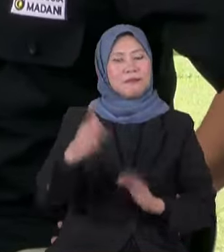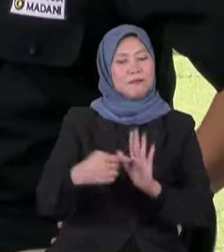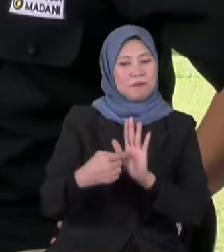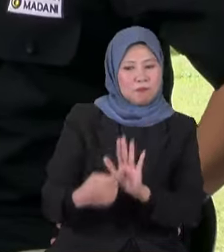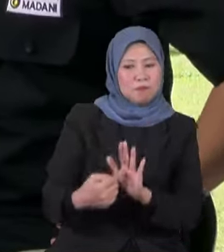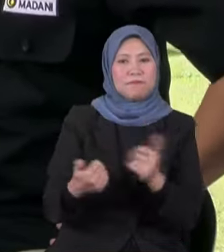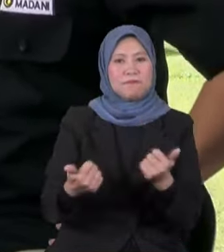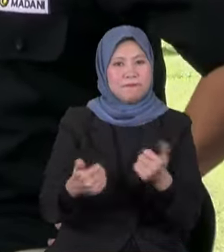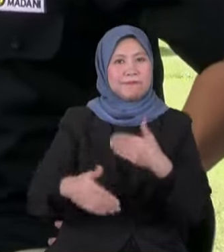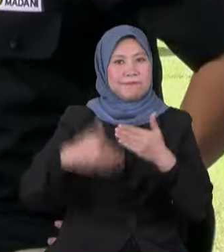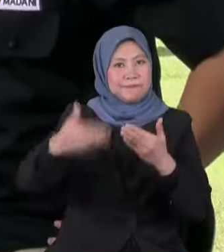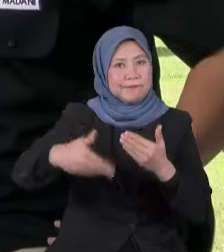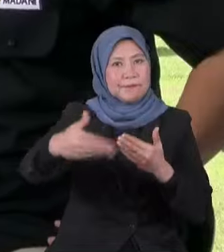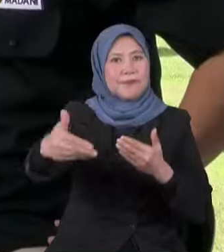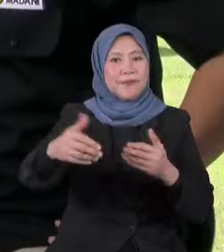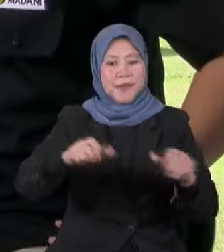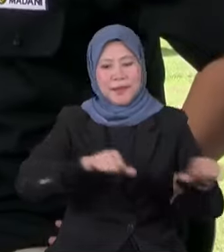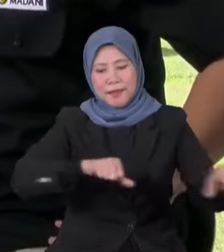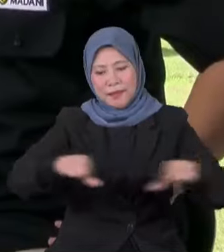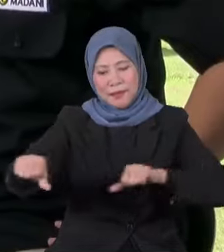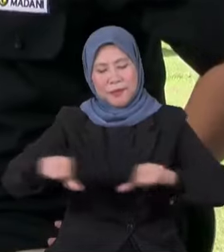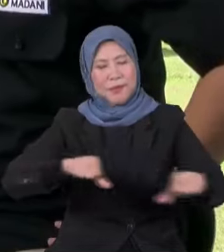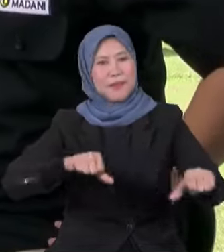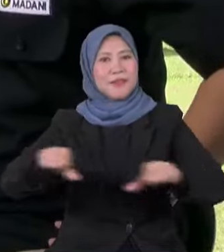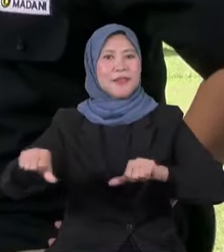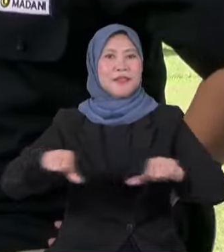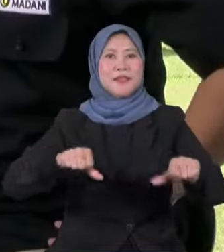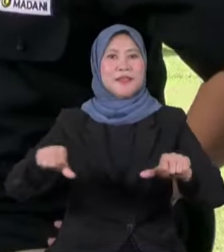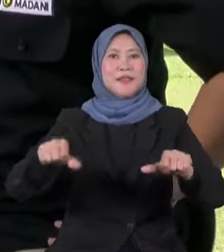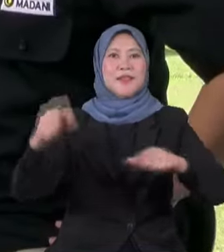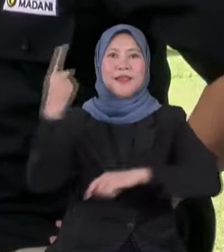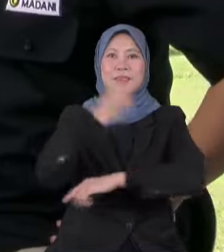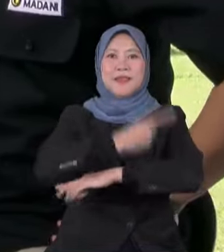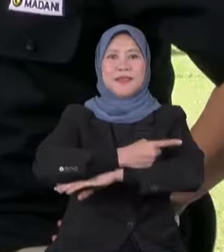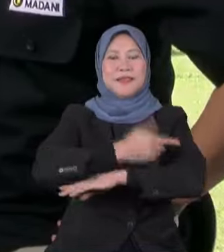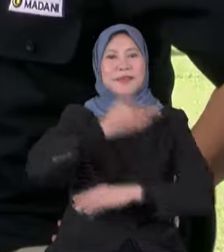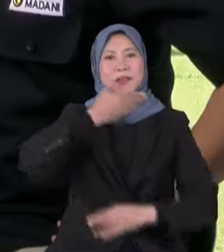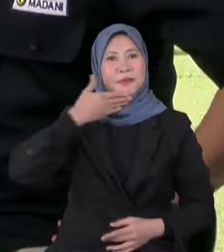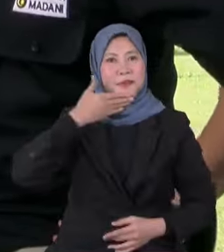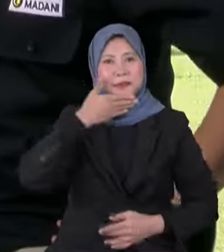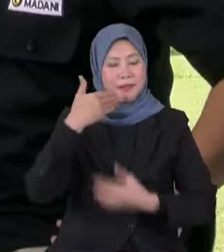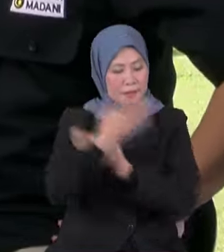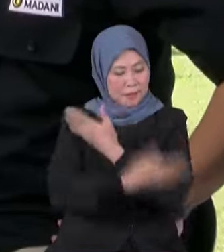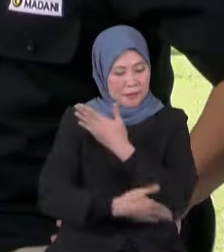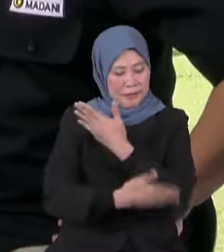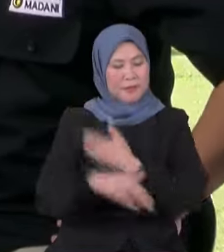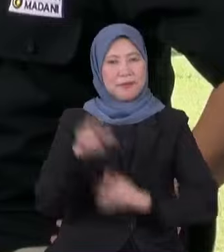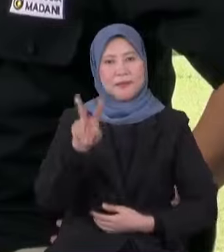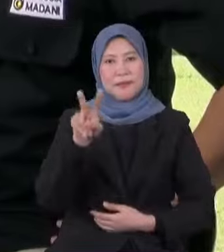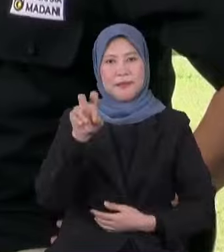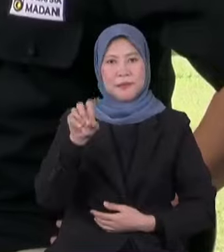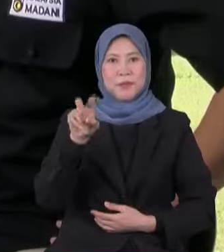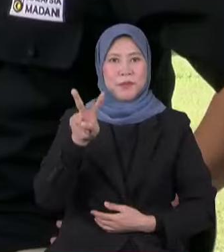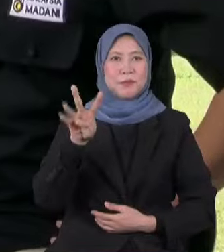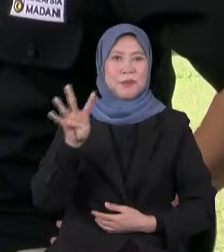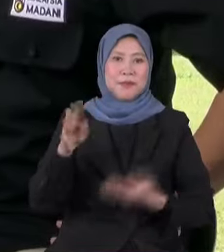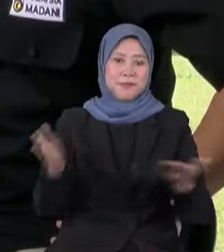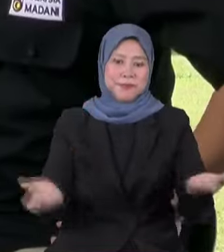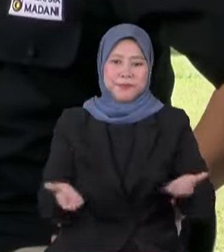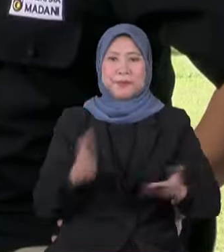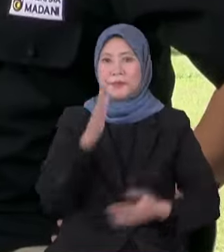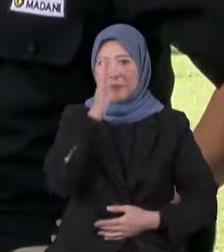dari semasa ke semasa apakah aktiviti yang sedang berlangsung bersempena dengan Hari Belia Negara 2024 di Dataran Pahlawan